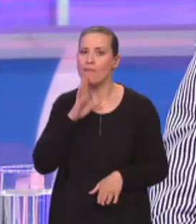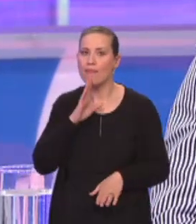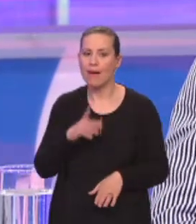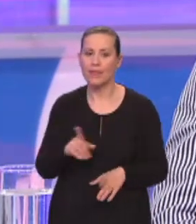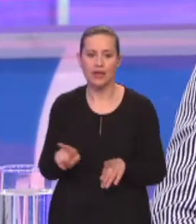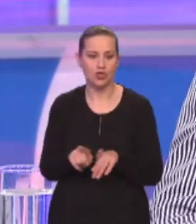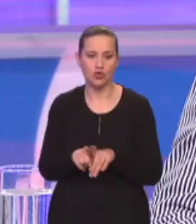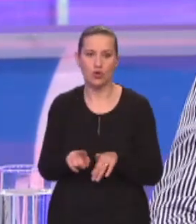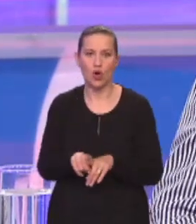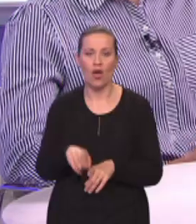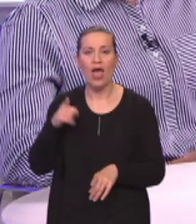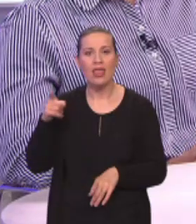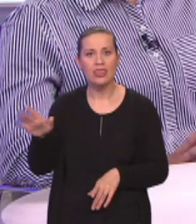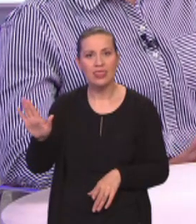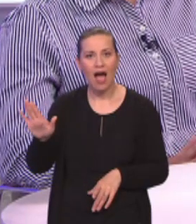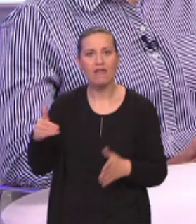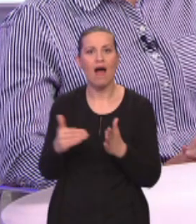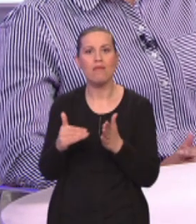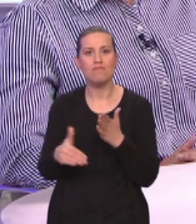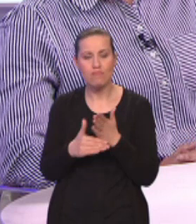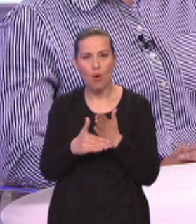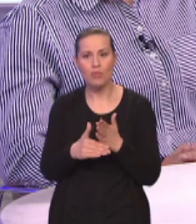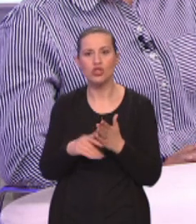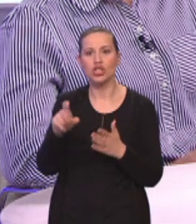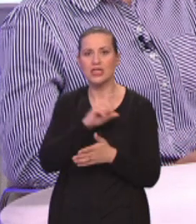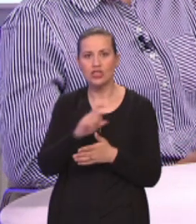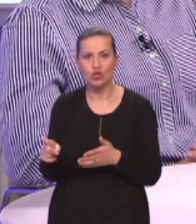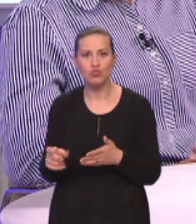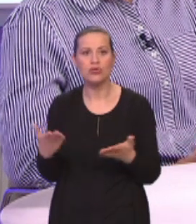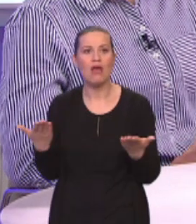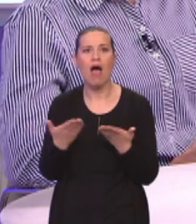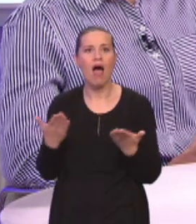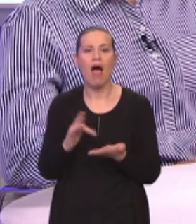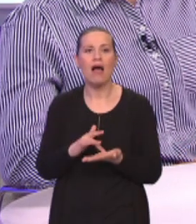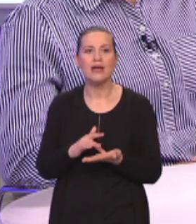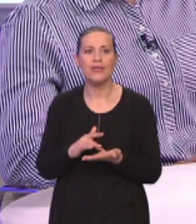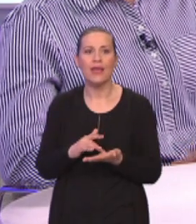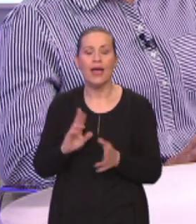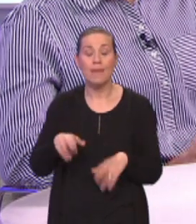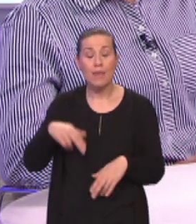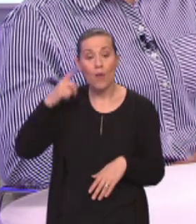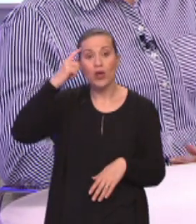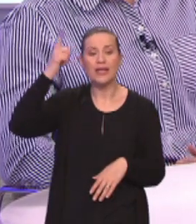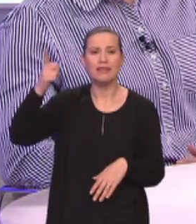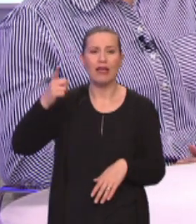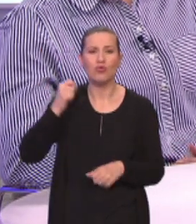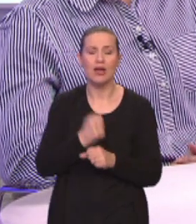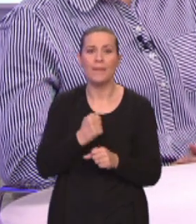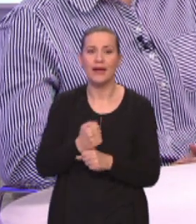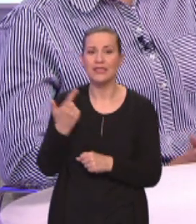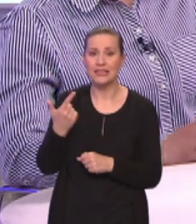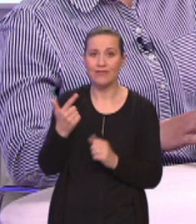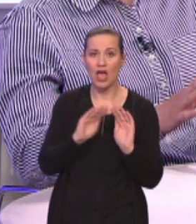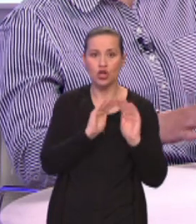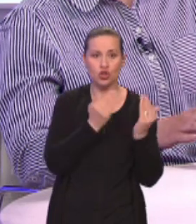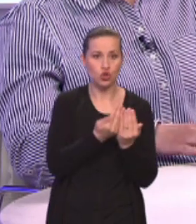ovdje. Mislim da bi takva jedna pomoć, takva jedna institucija u kojoj imamo zapravo ideju napraviti dvije